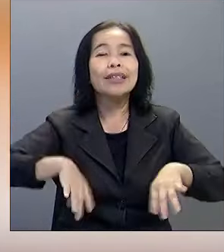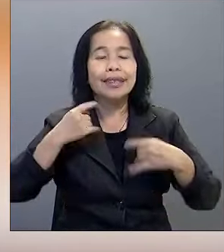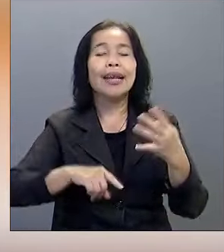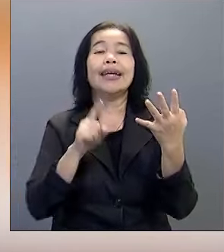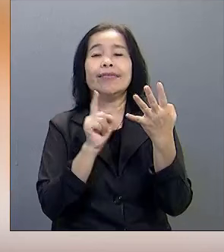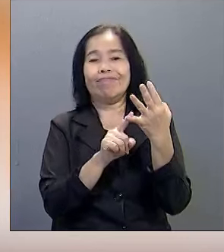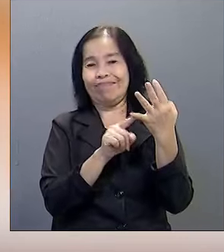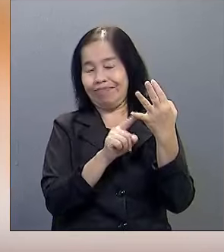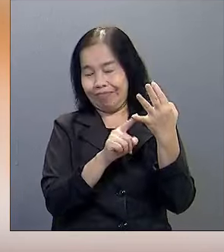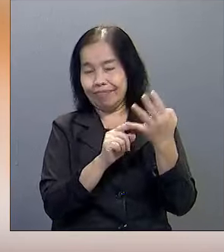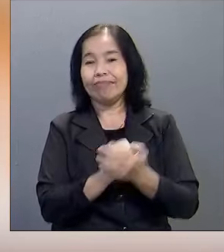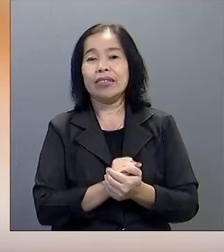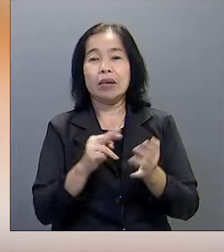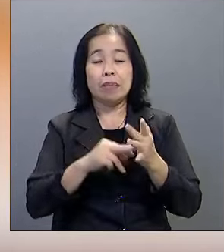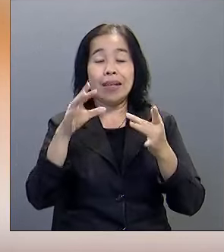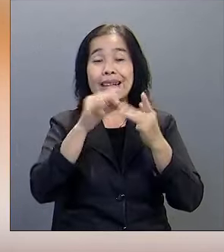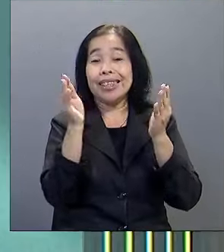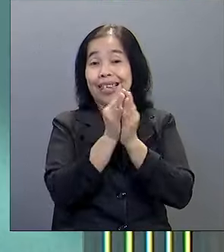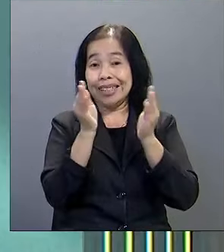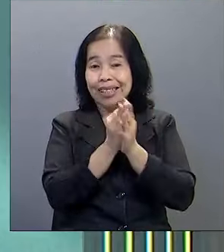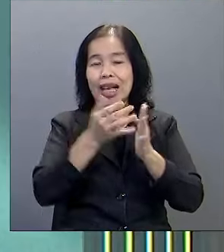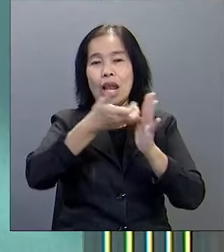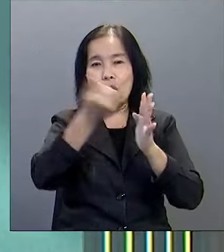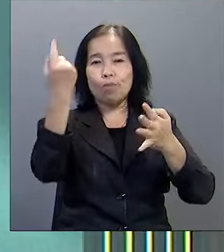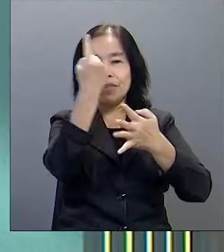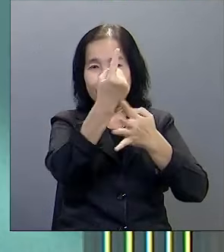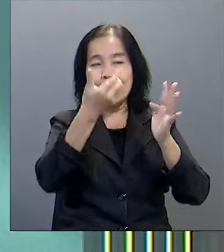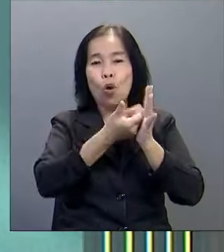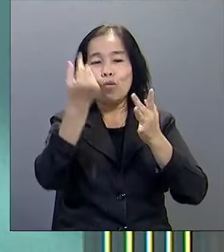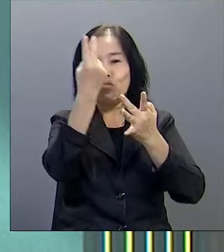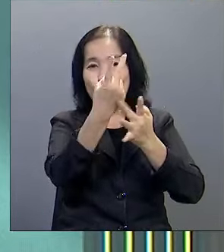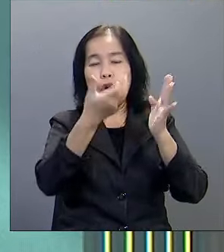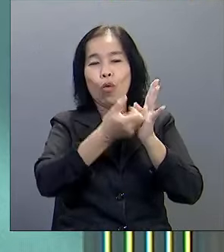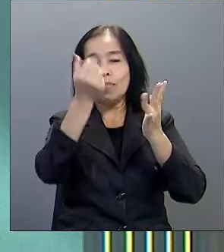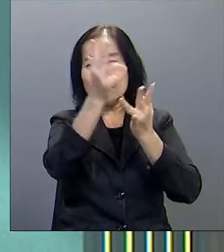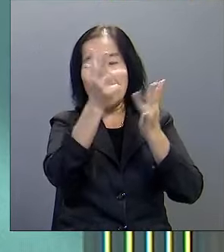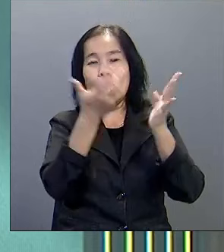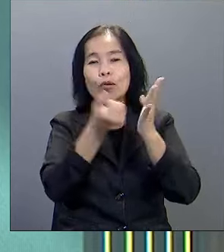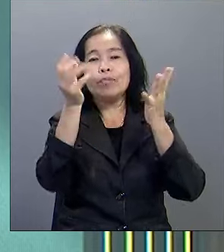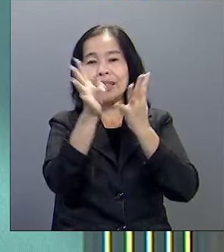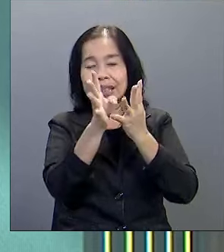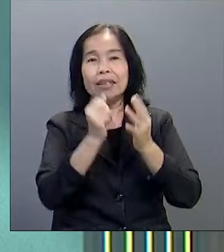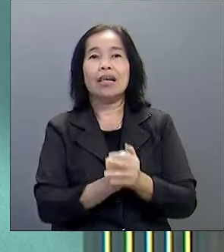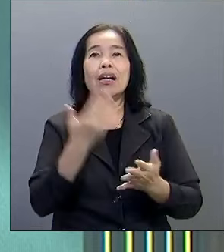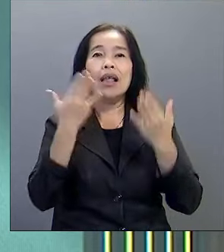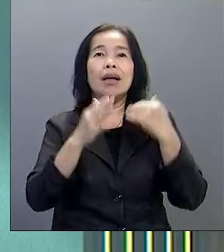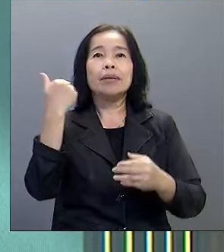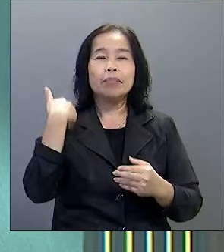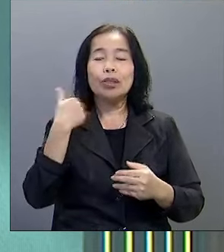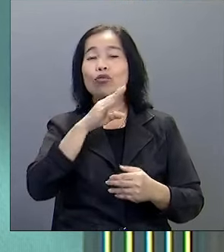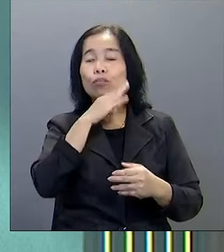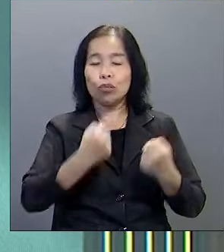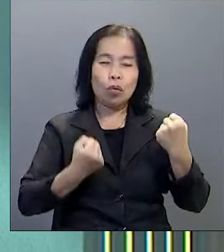อยางเรเมา&ละขับมัเปเรื่องของถ้า potrzeb Half แล้ับ เราโนปรบ ทสหแล้เราโนู่แล้ว เราโนส่งฟ้องสารมีโทษ